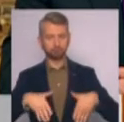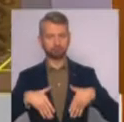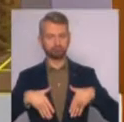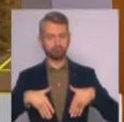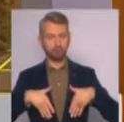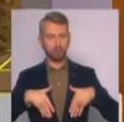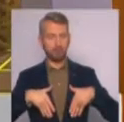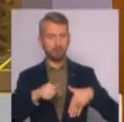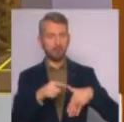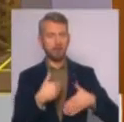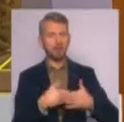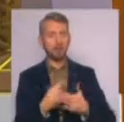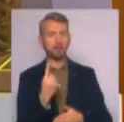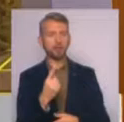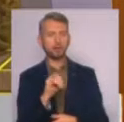майже одна із